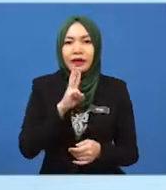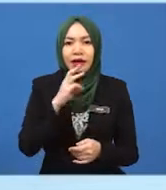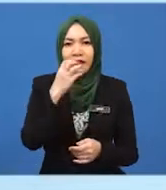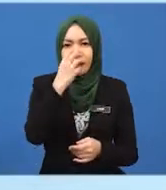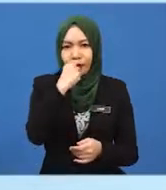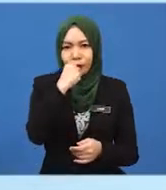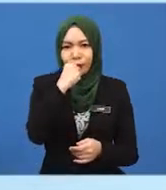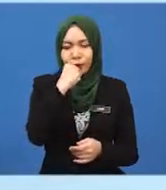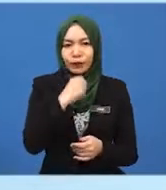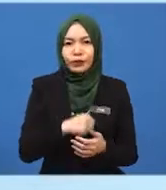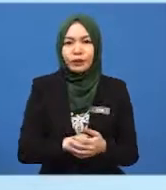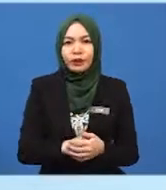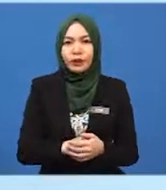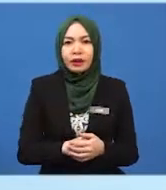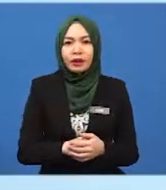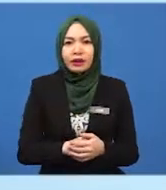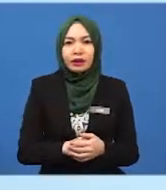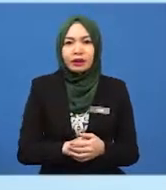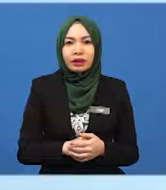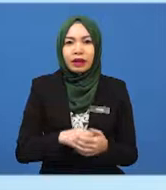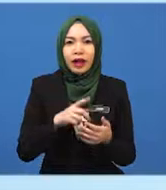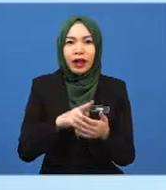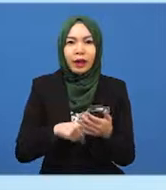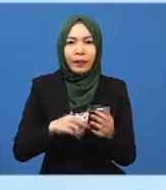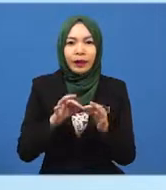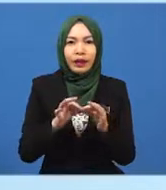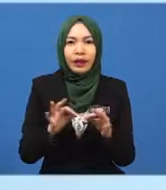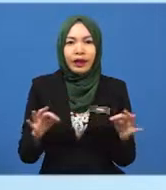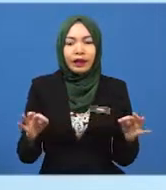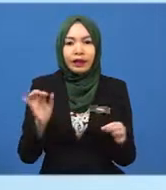Murid-murid, apakah frasa yang digariskan dalam ayat ini?